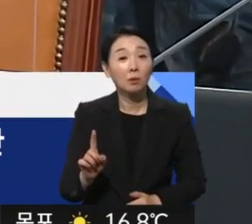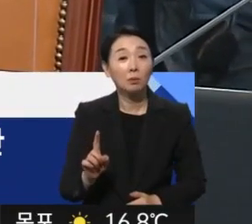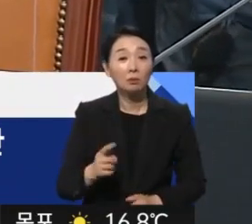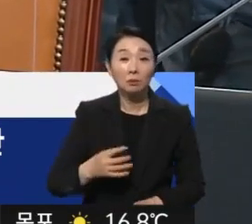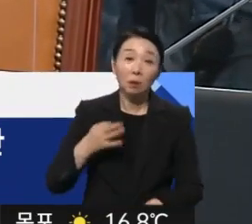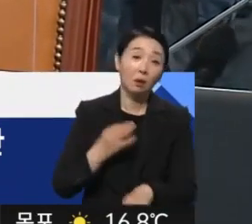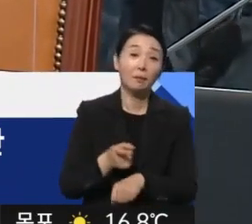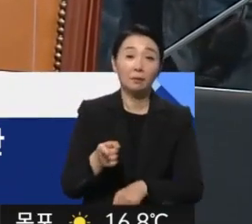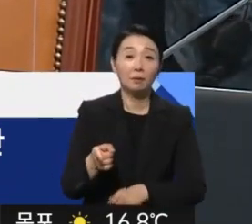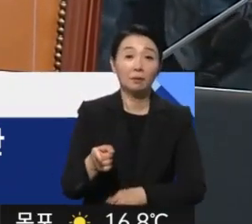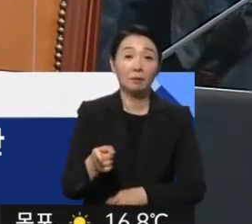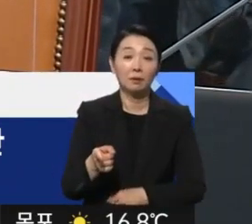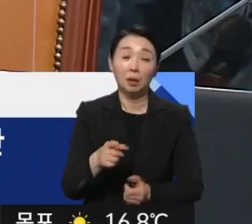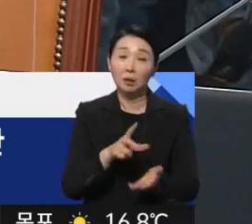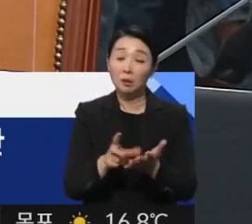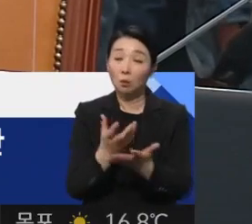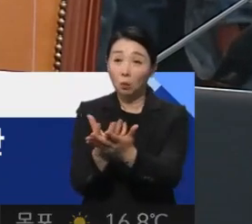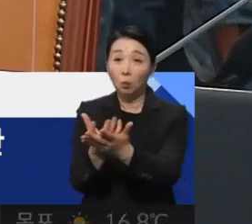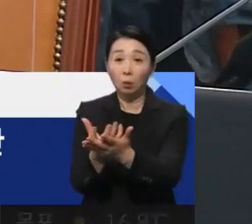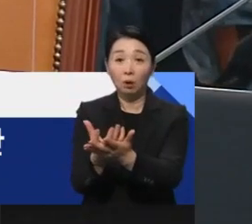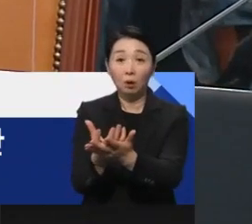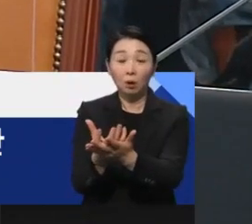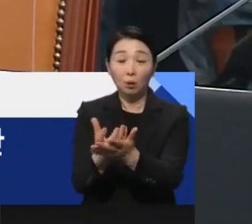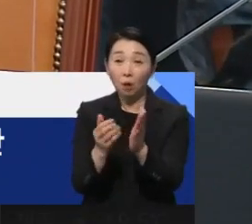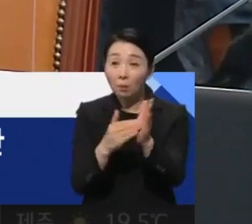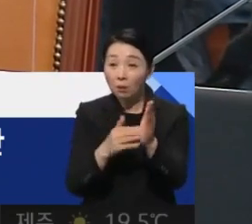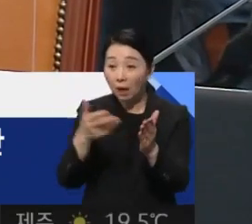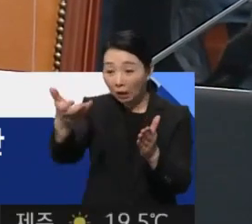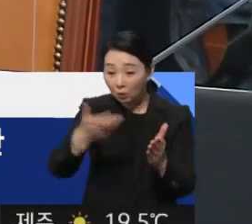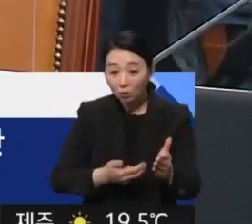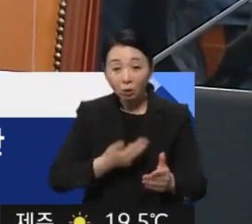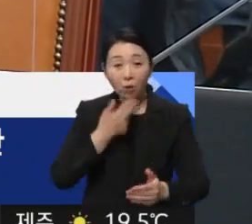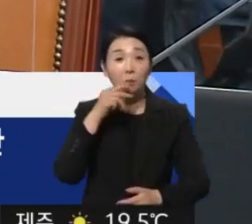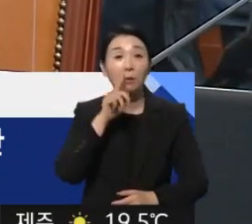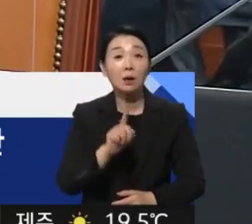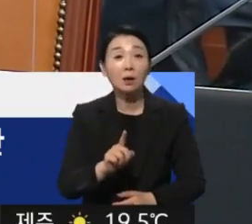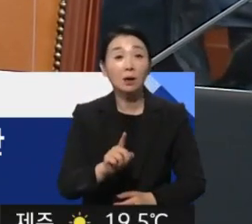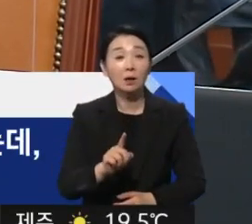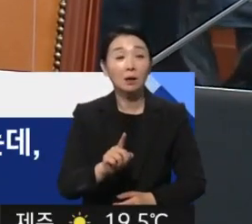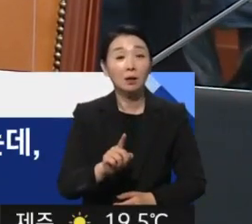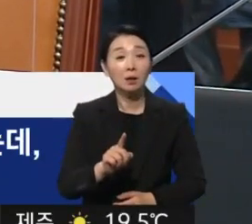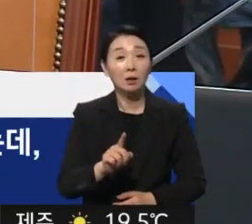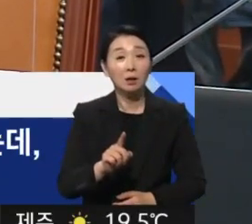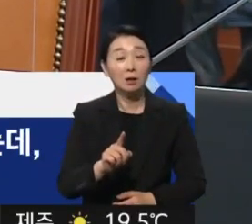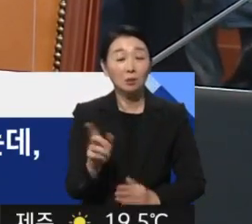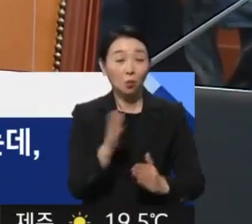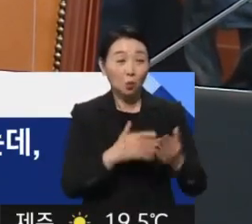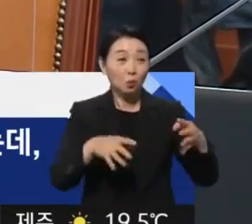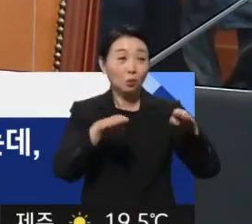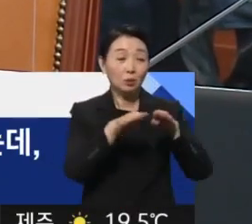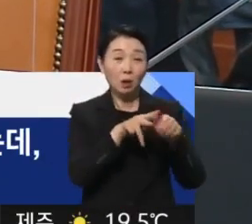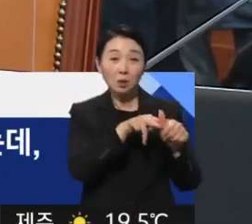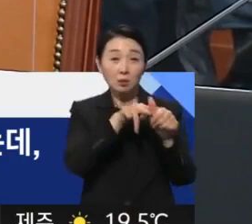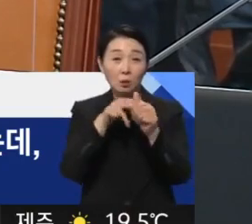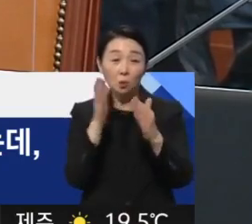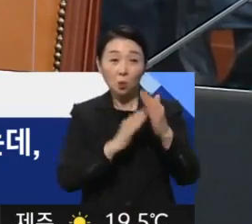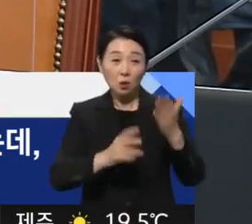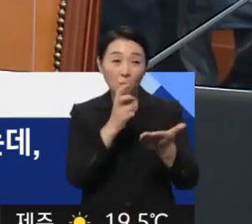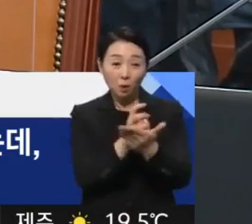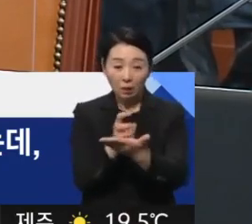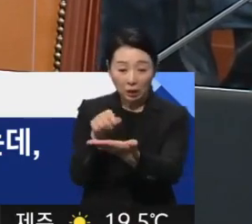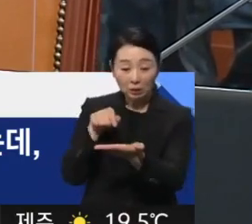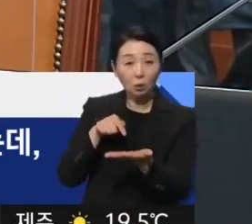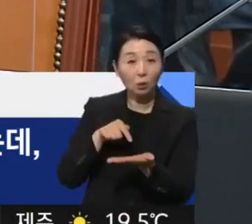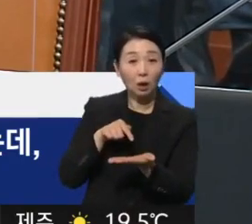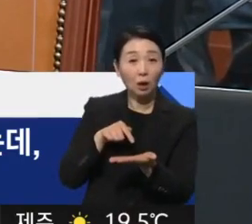정말 간단한 자료 요구에 영업기민이라서 못 알려준답니다 그러면서 하는 말이 공공기관의 정보공개에 관한 법률을 가지고